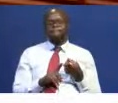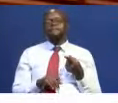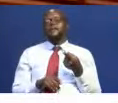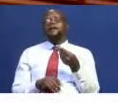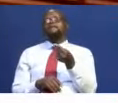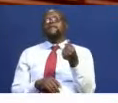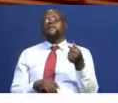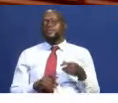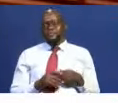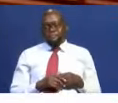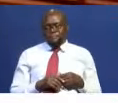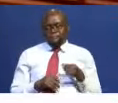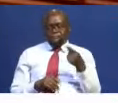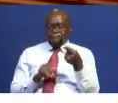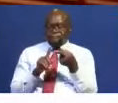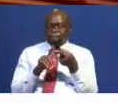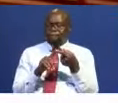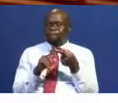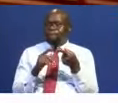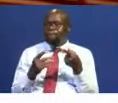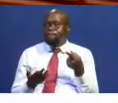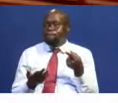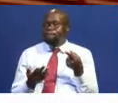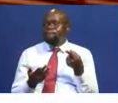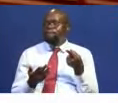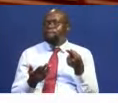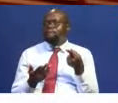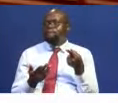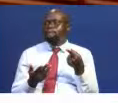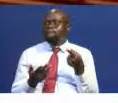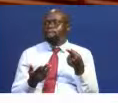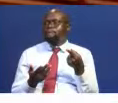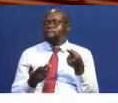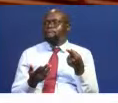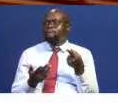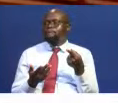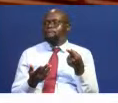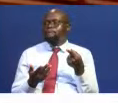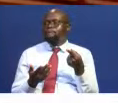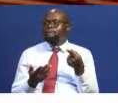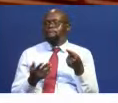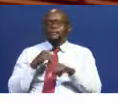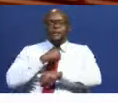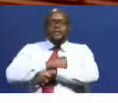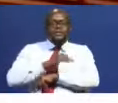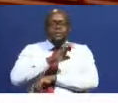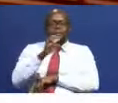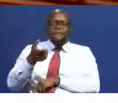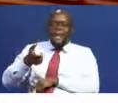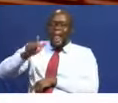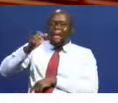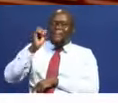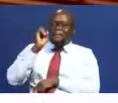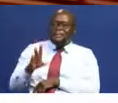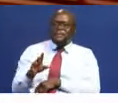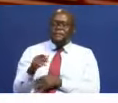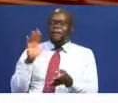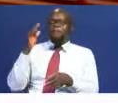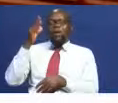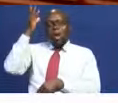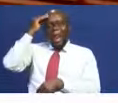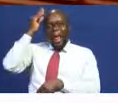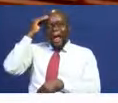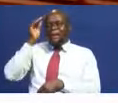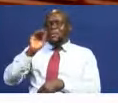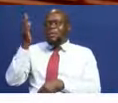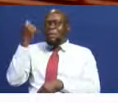chache, kwanza ni kwa sababu ya ongezeko la school fees. Vijana utakuta wengi